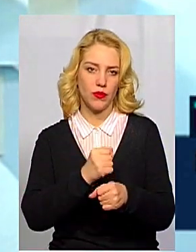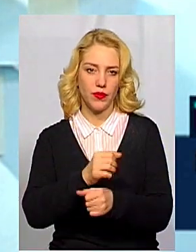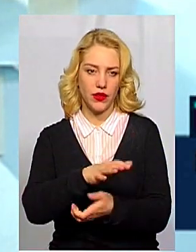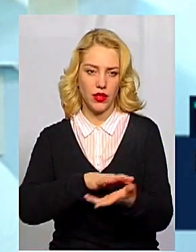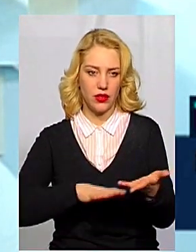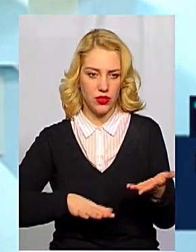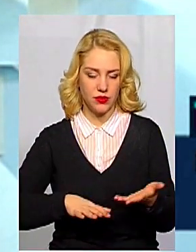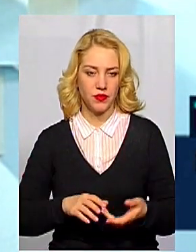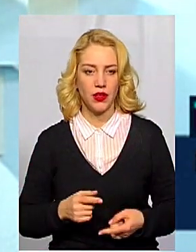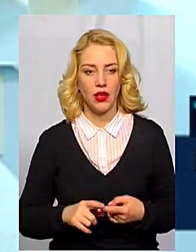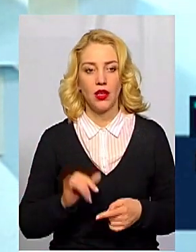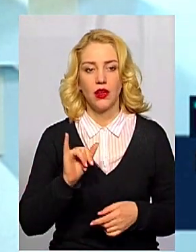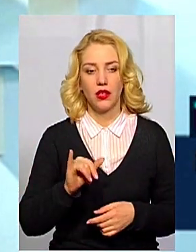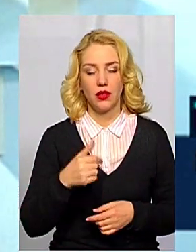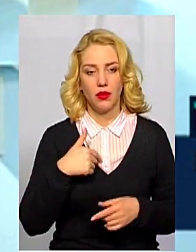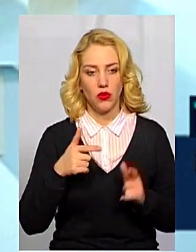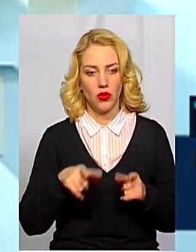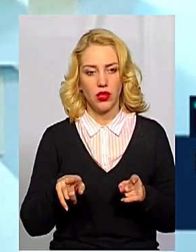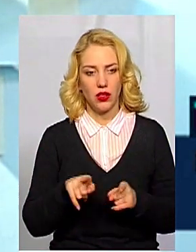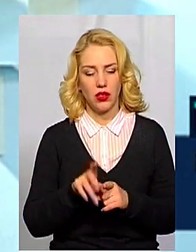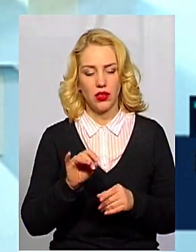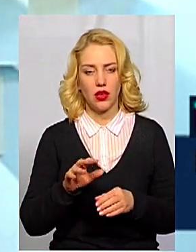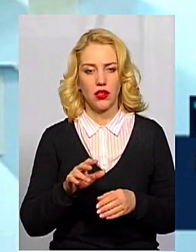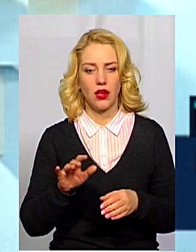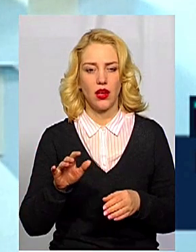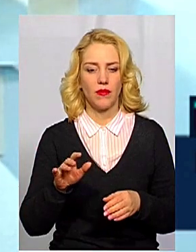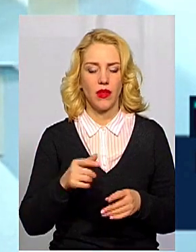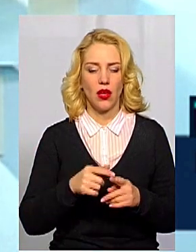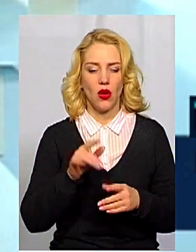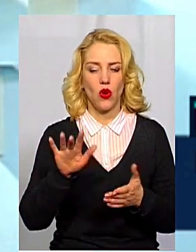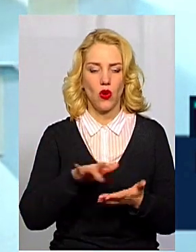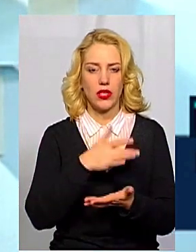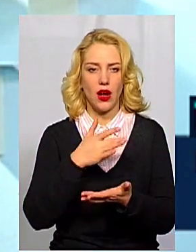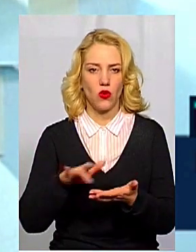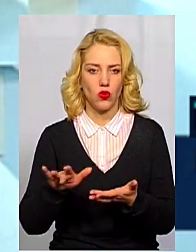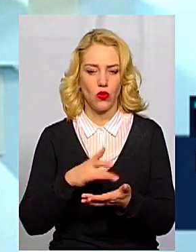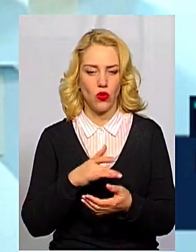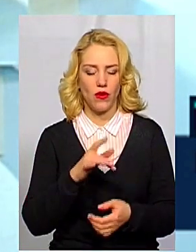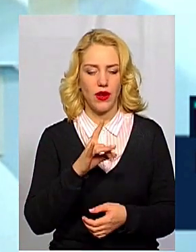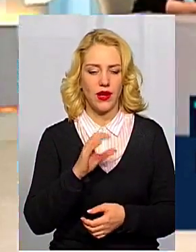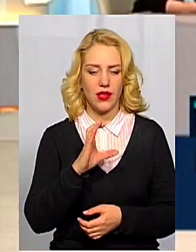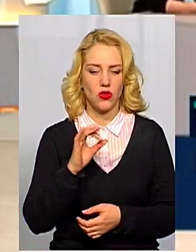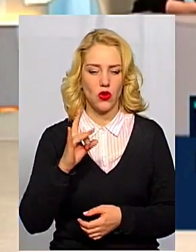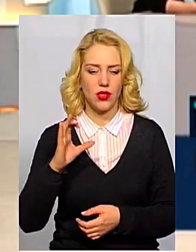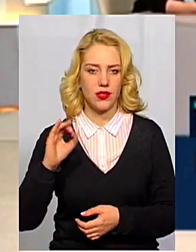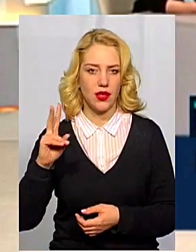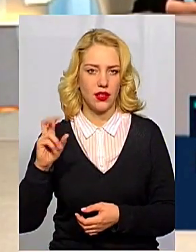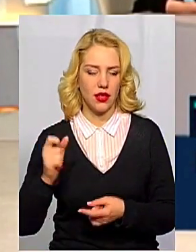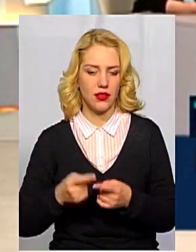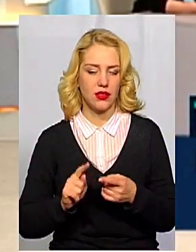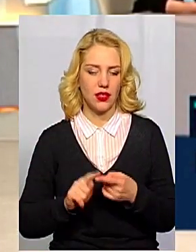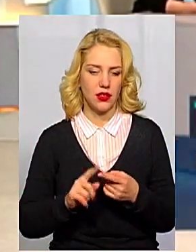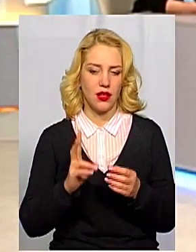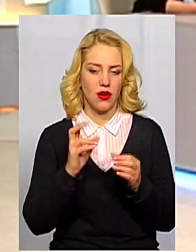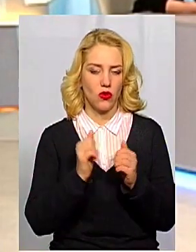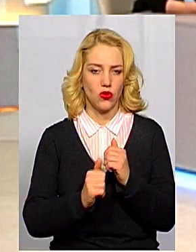користування, вони погоджуються, є таке поняття розрахункова лісосіка, на 10 років. І кожний рік, наприклад, ця лісосіка,